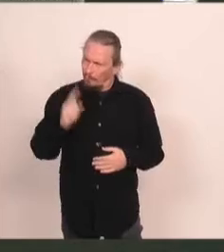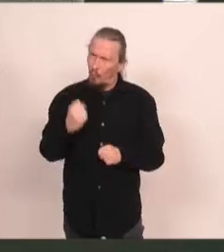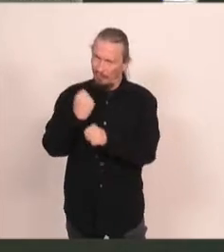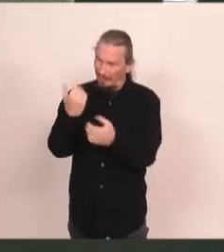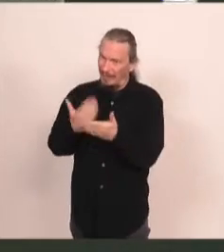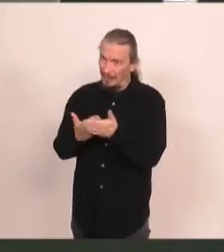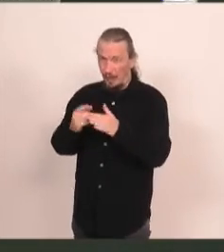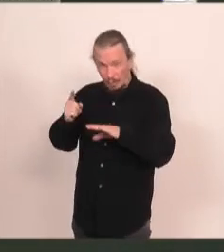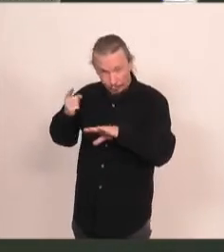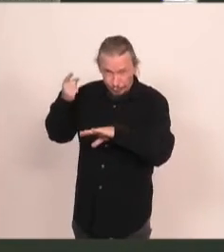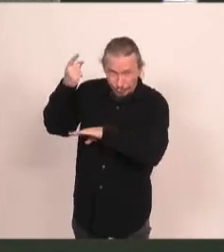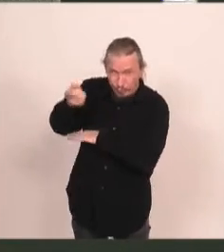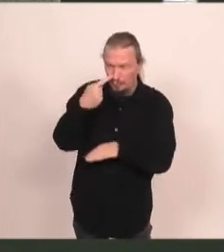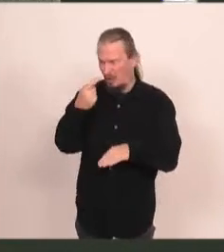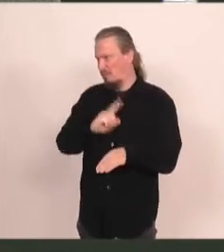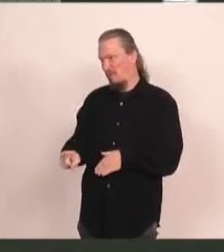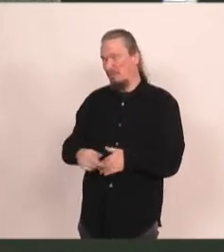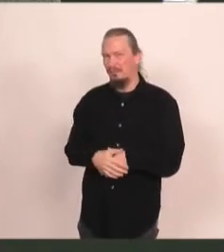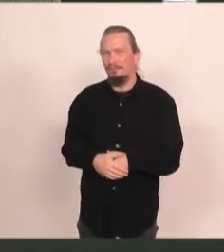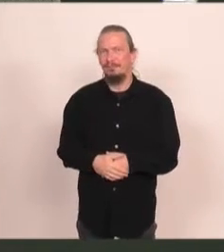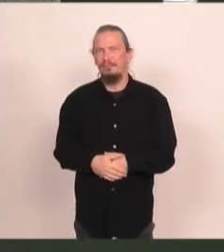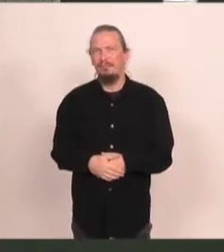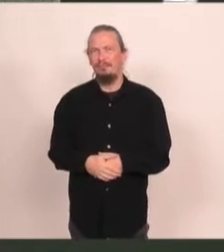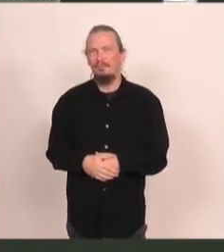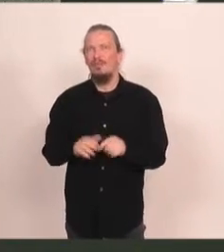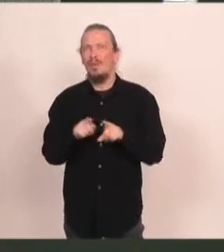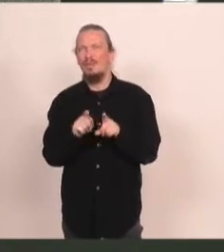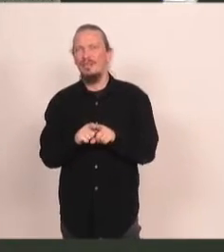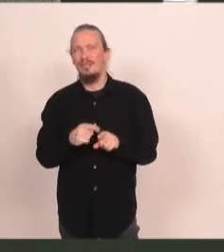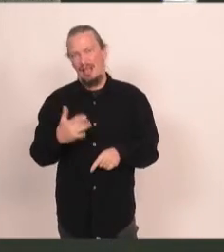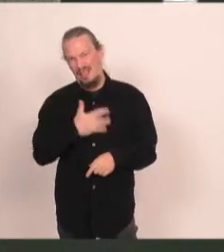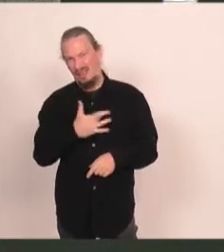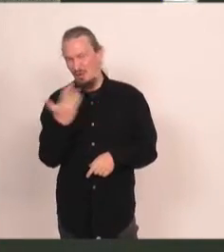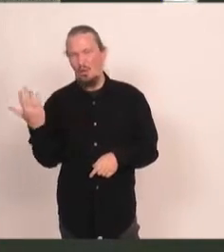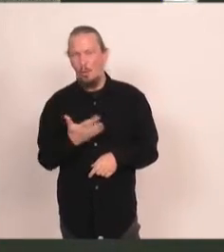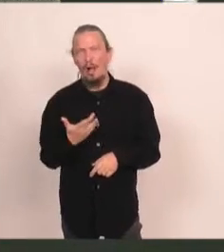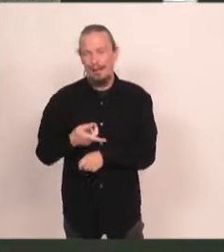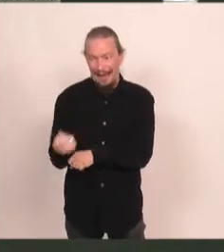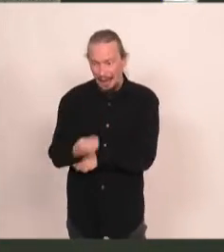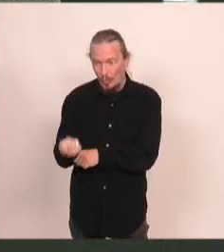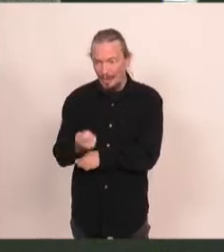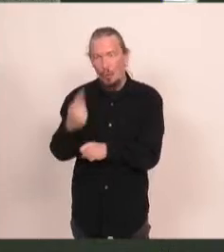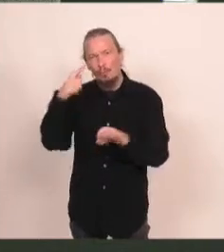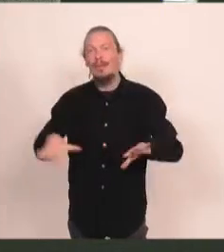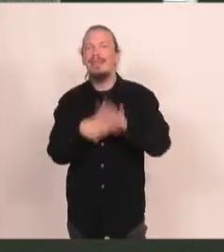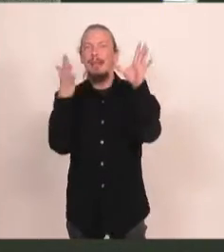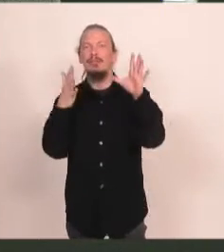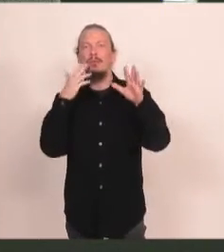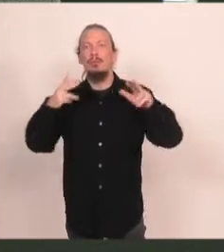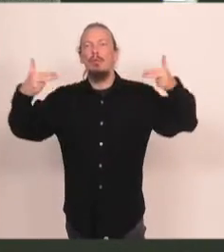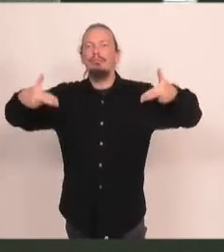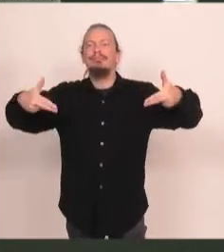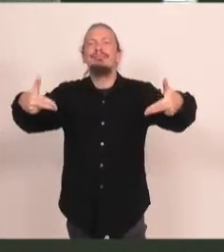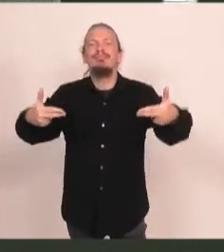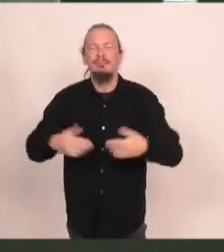cours. Ça ne semble pas être le cas. Et il serait tout à fait intéressant d'intégrer aussi des actions d'éducation à l'image dans les projets de